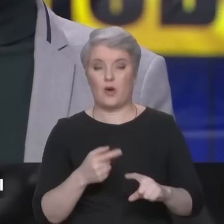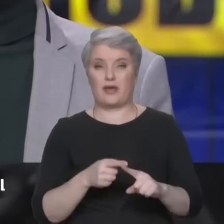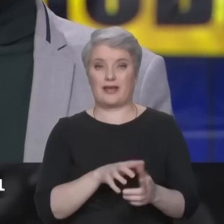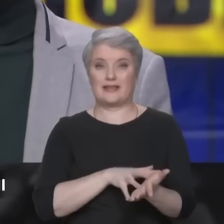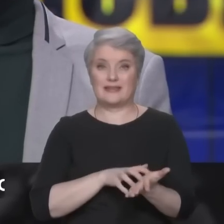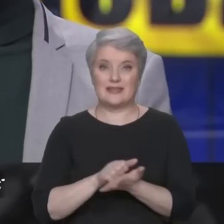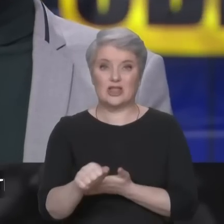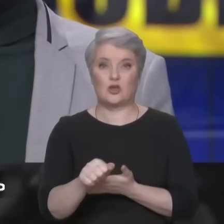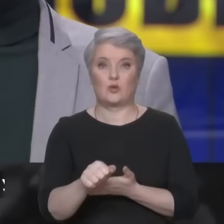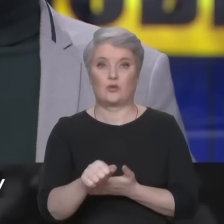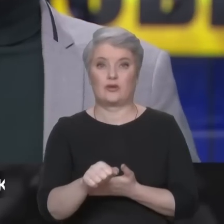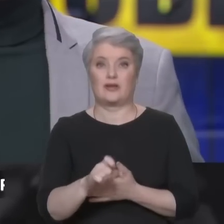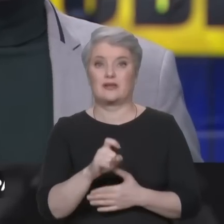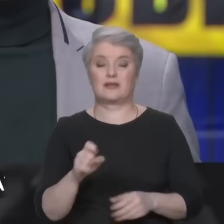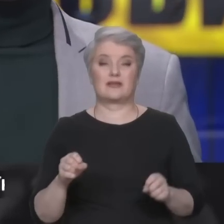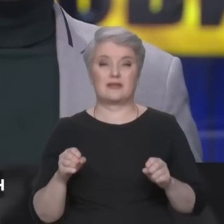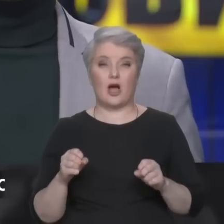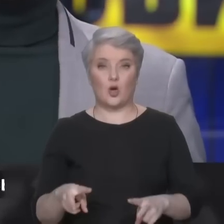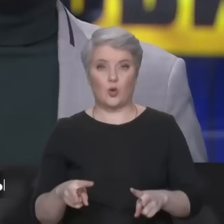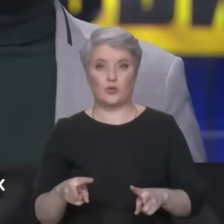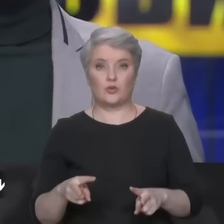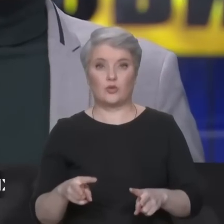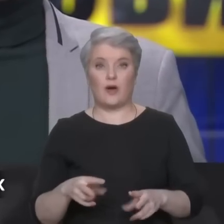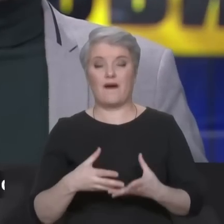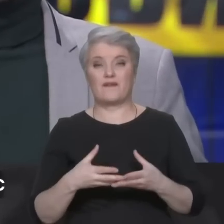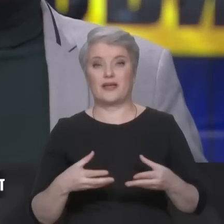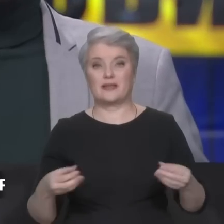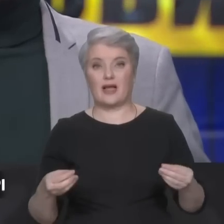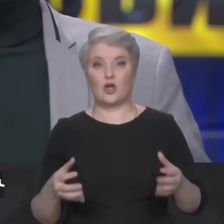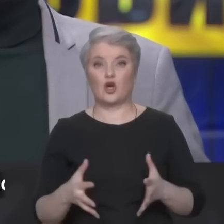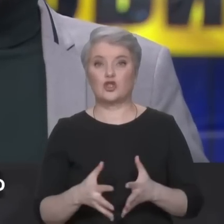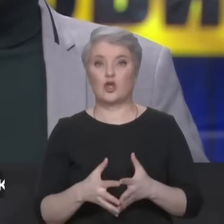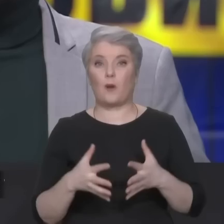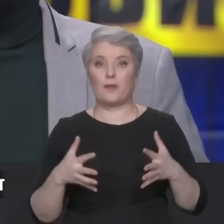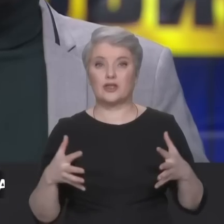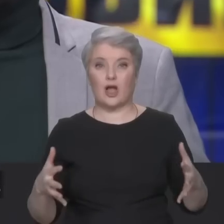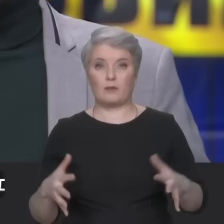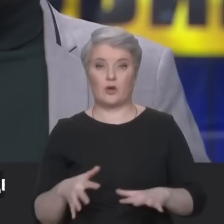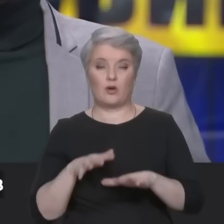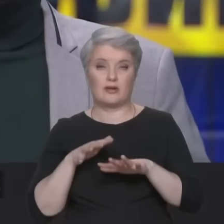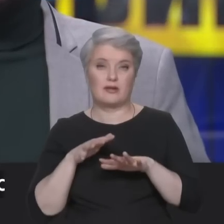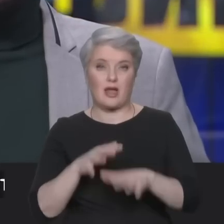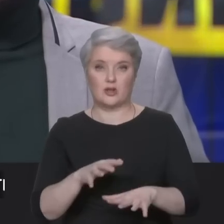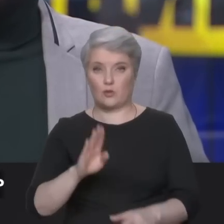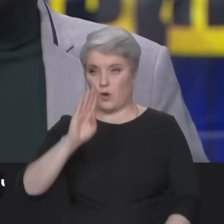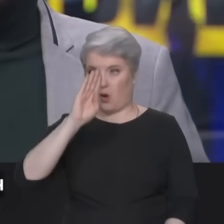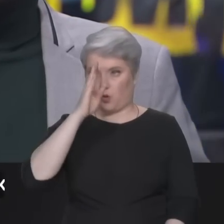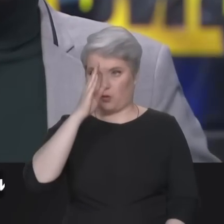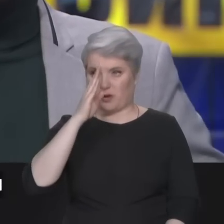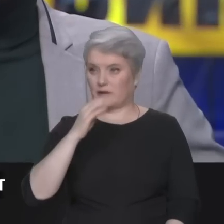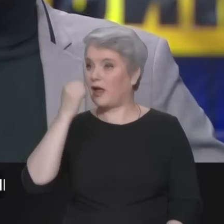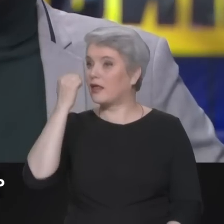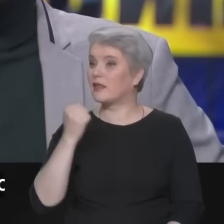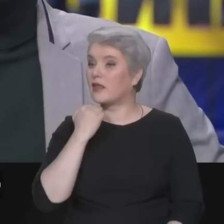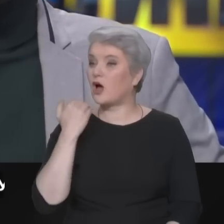і борються з цією загрозою весняного широкомасштабного наступу окупанта. Володимире, я вам дякую за те, що робите